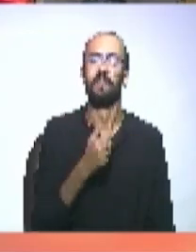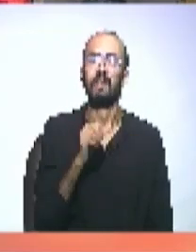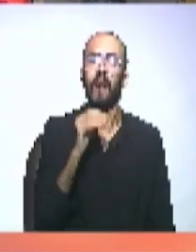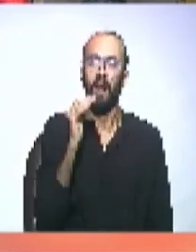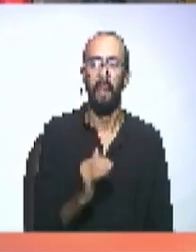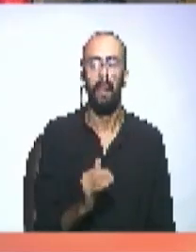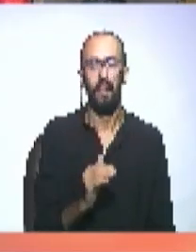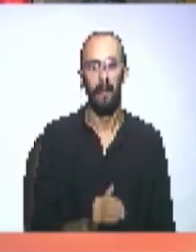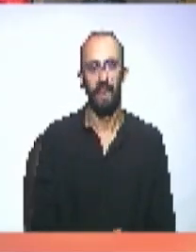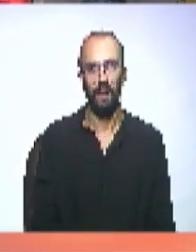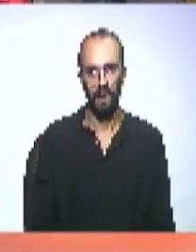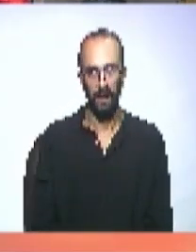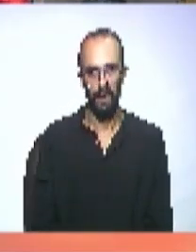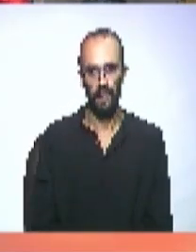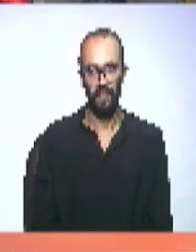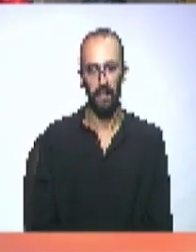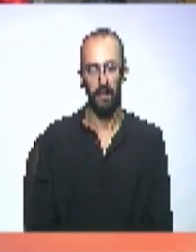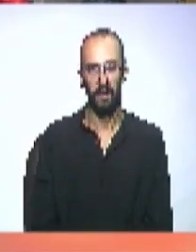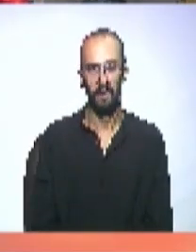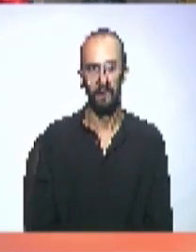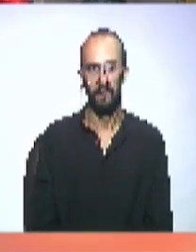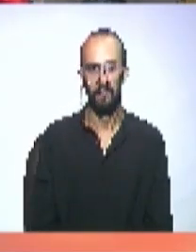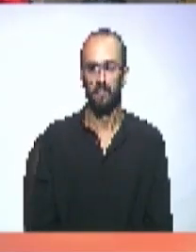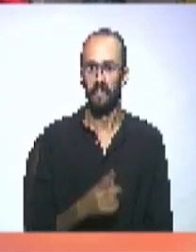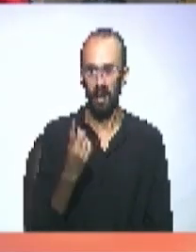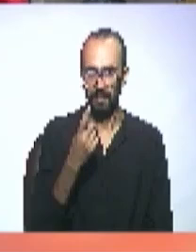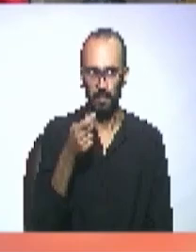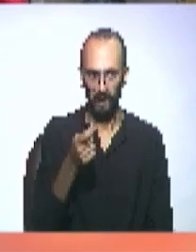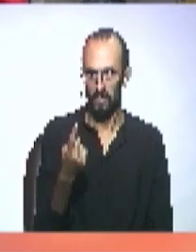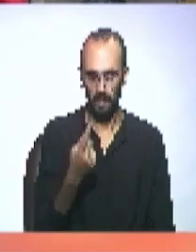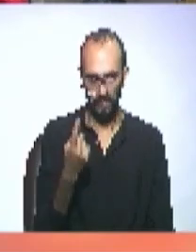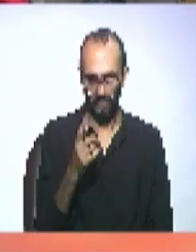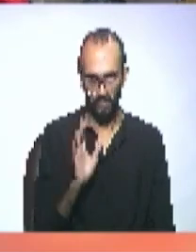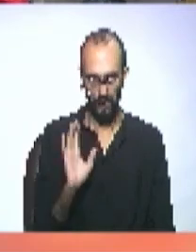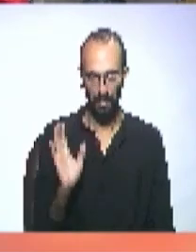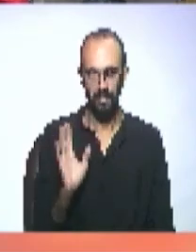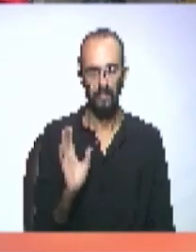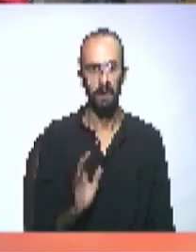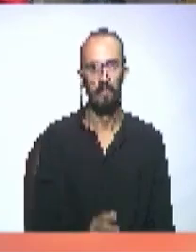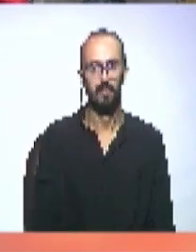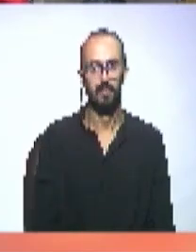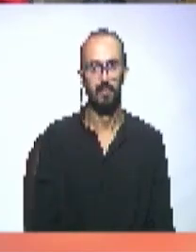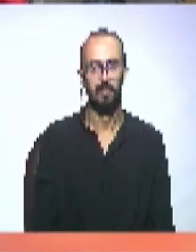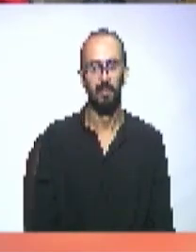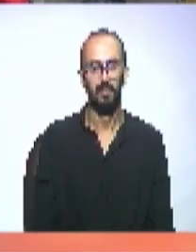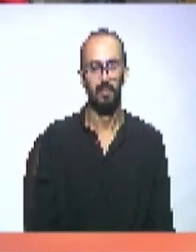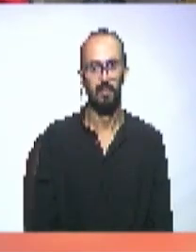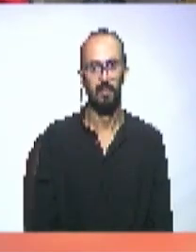خالص. يعني ممكن تتحط في الصلصه. ايه دي؟